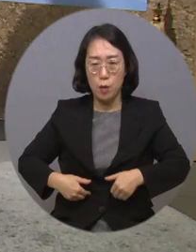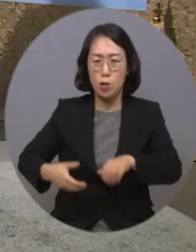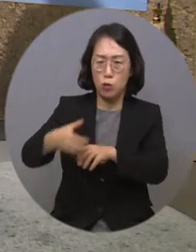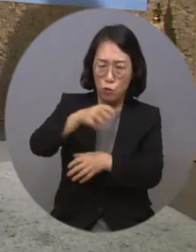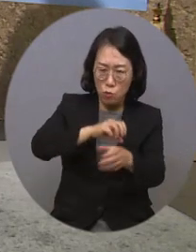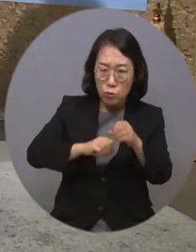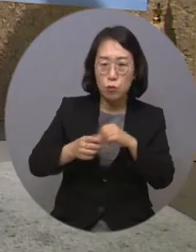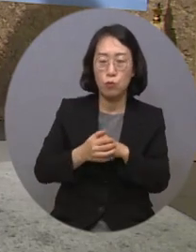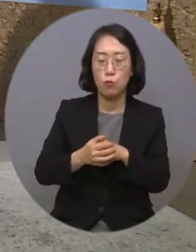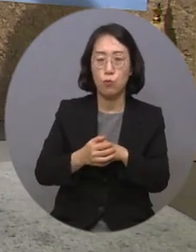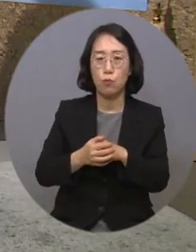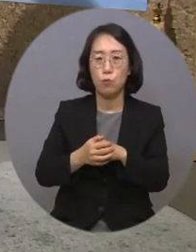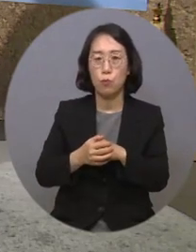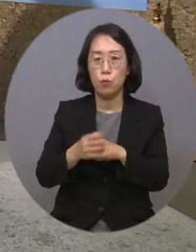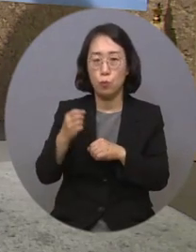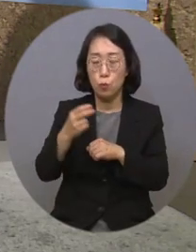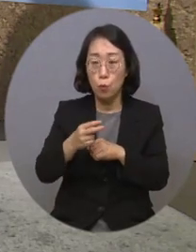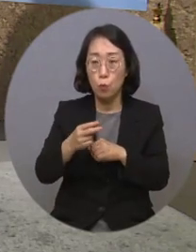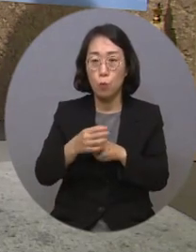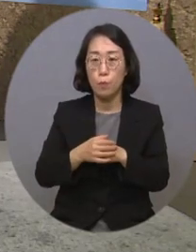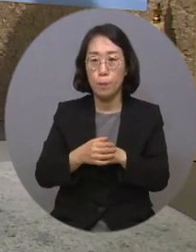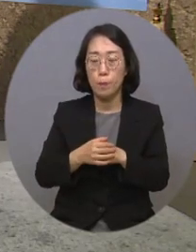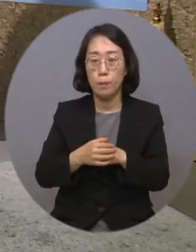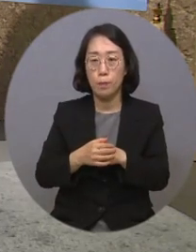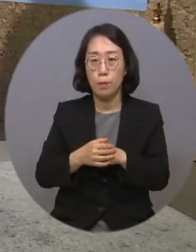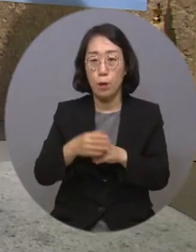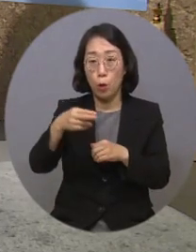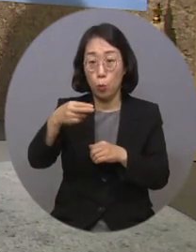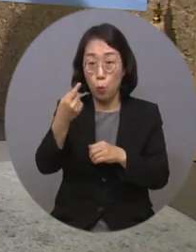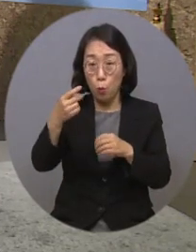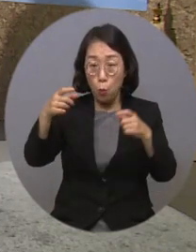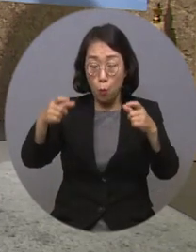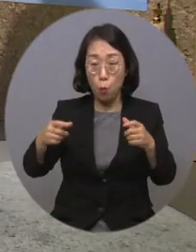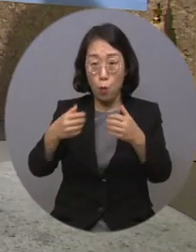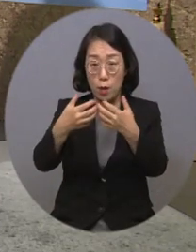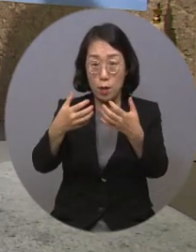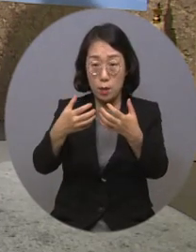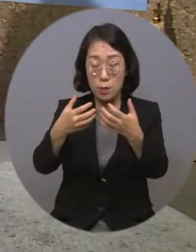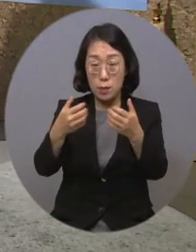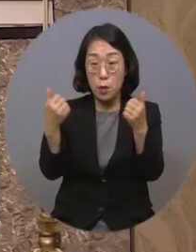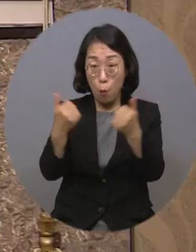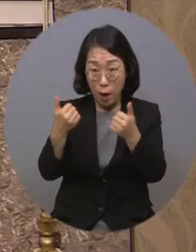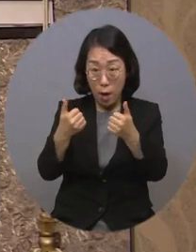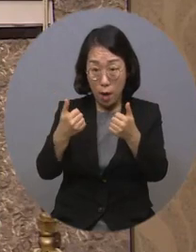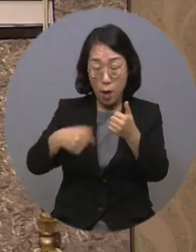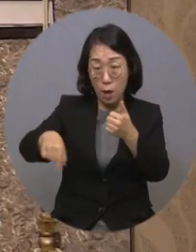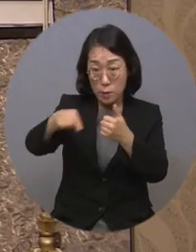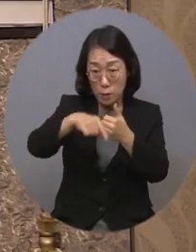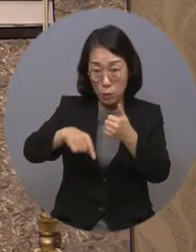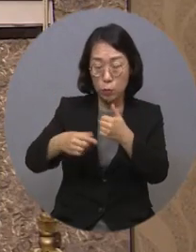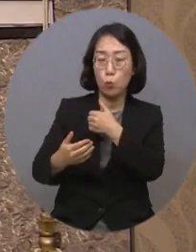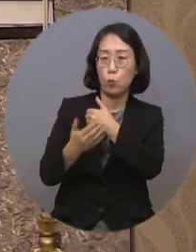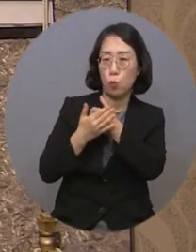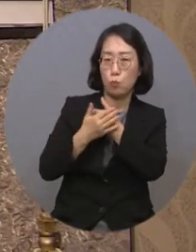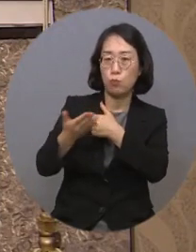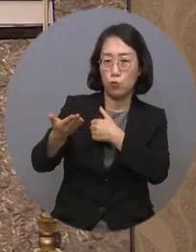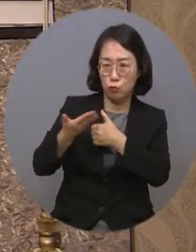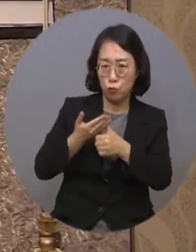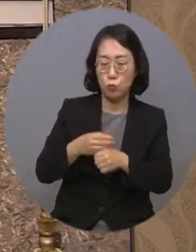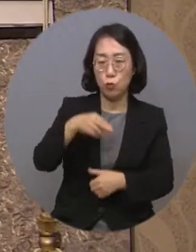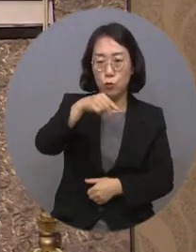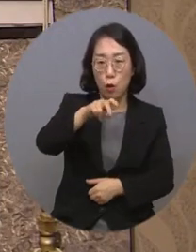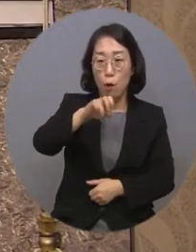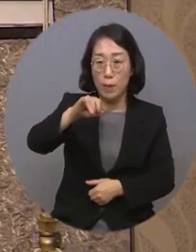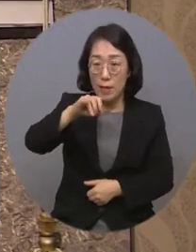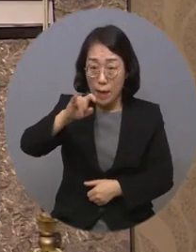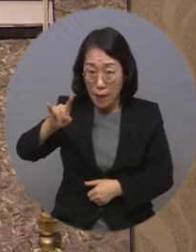또 이제 의회 차원에서 도의회 차원에서 이게 활동을 해주신 거예요. 그래서 이 도의 서미애 팀장님과